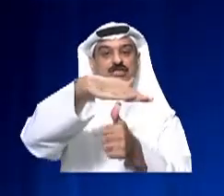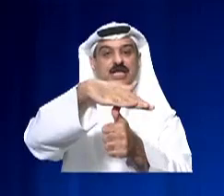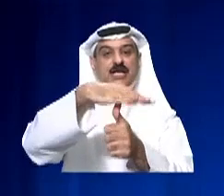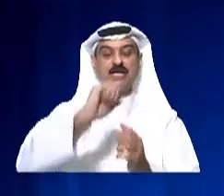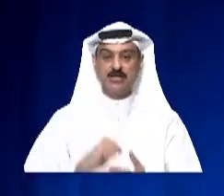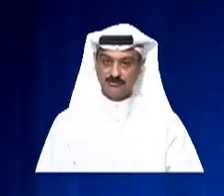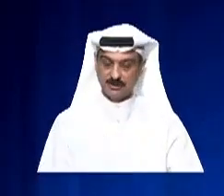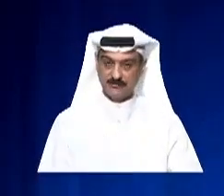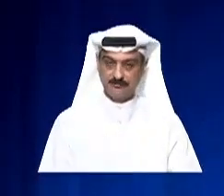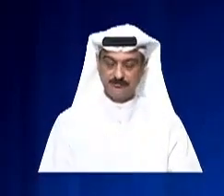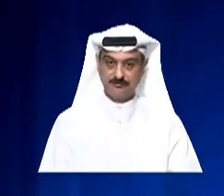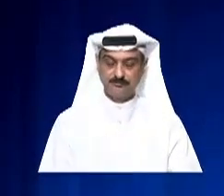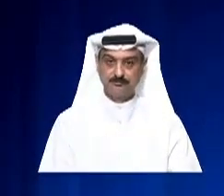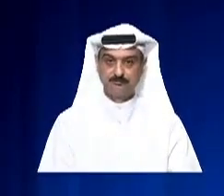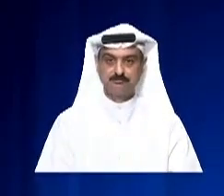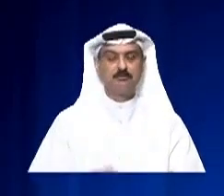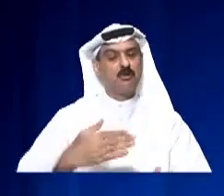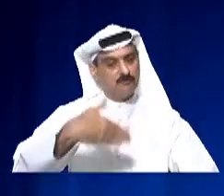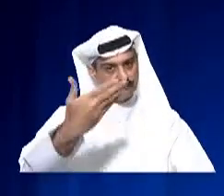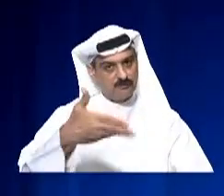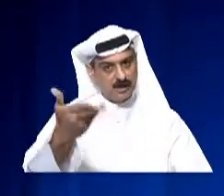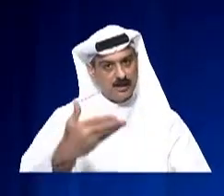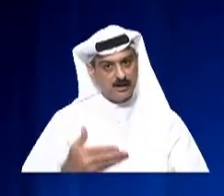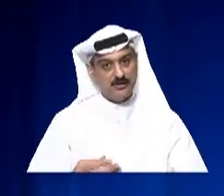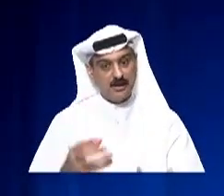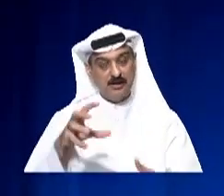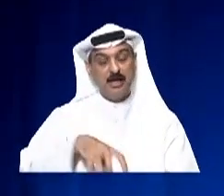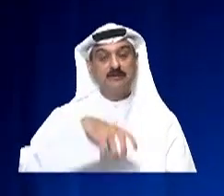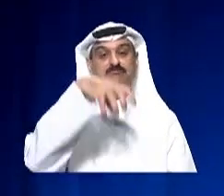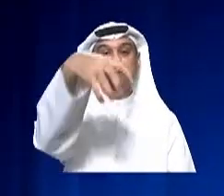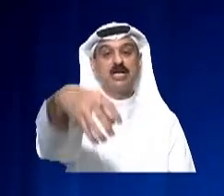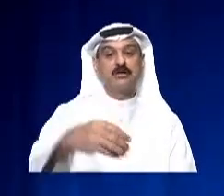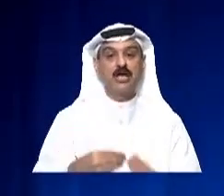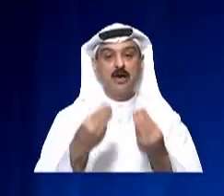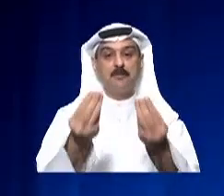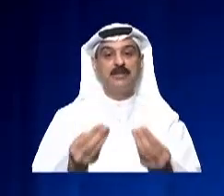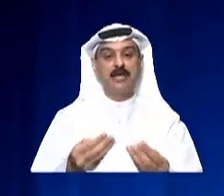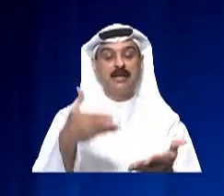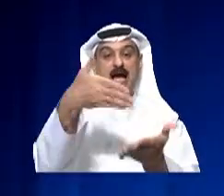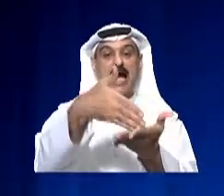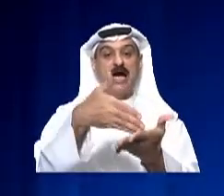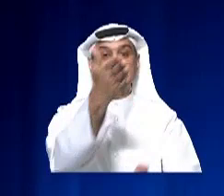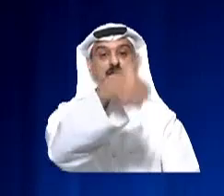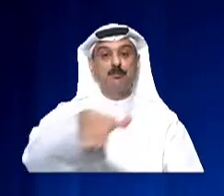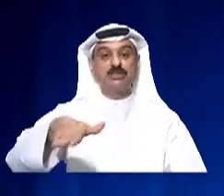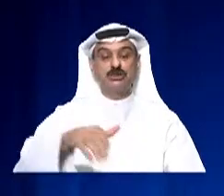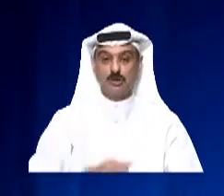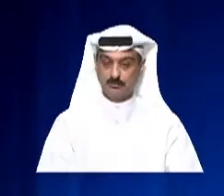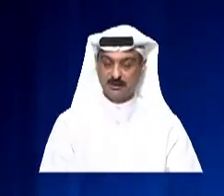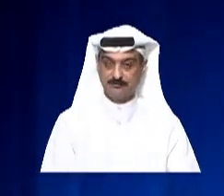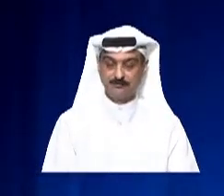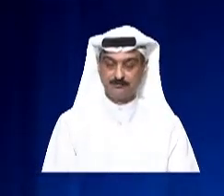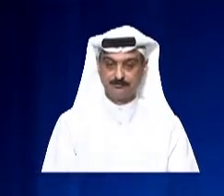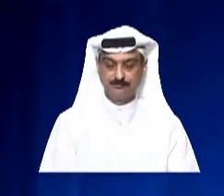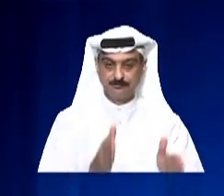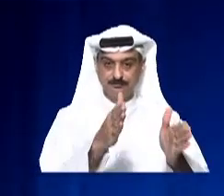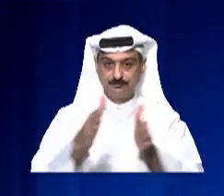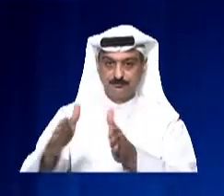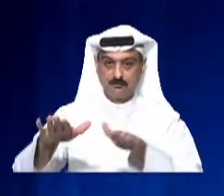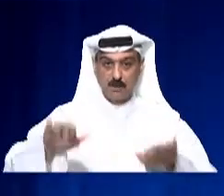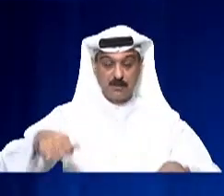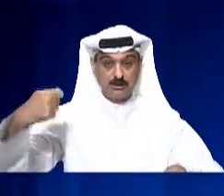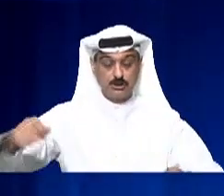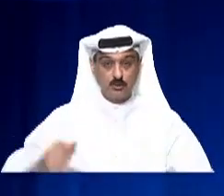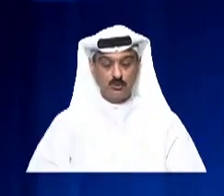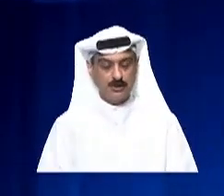الله ورعاه تمهيدا لإحالتها لمجلس الأمة. ومن جانب آخر ناقش مجلس الوزراء توصية